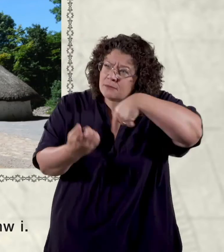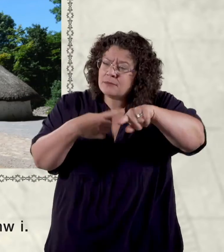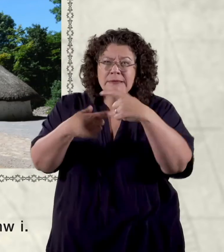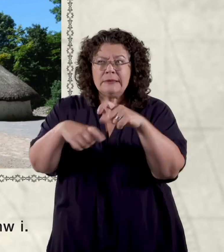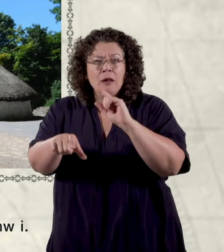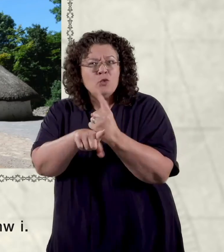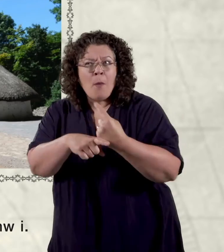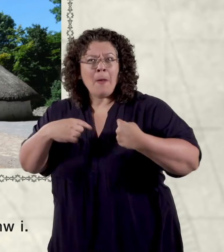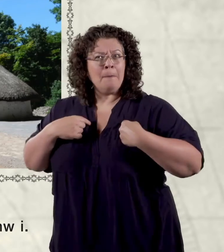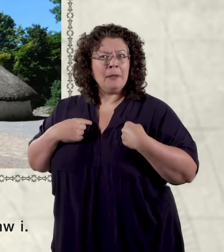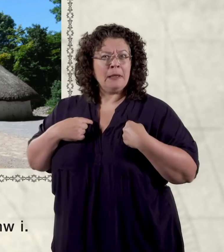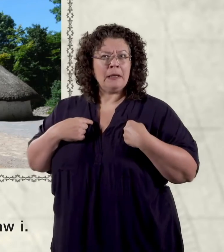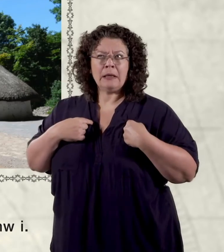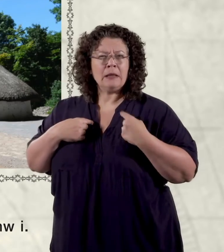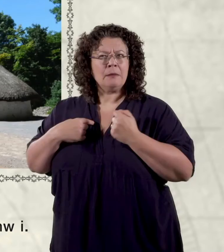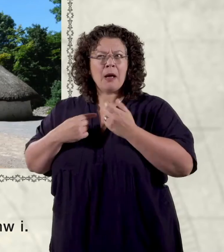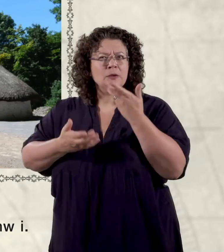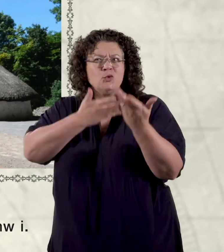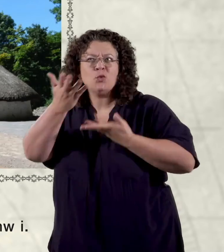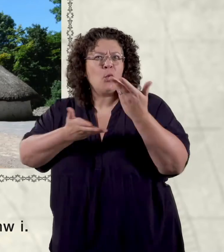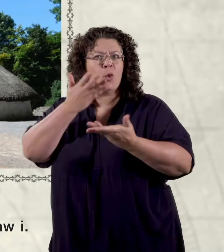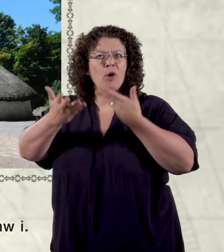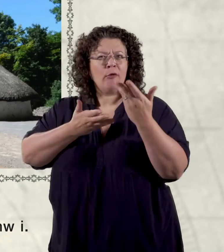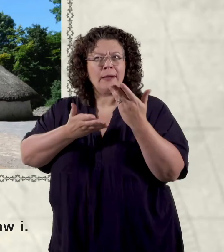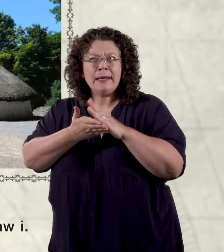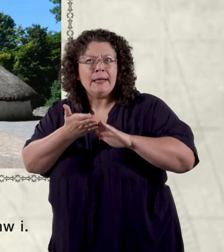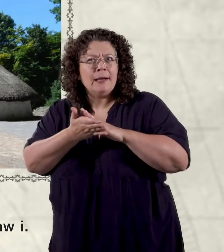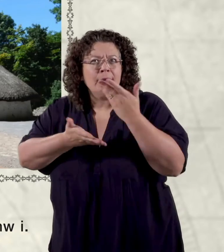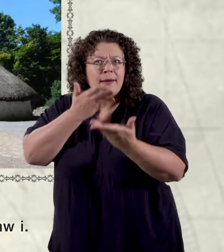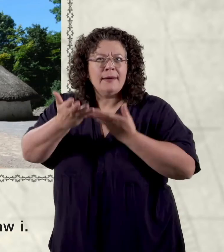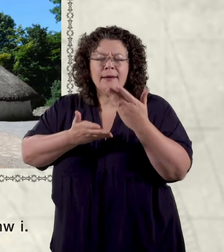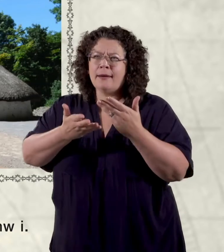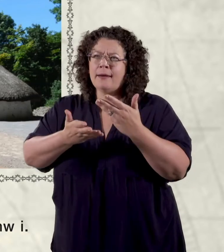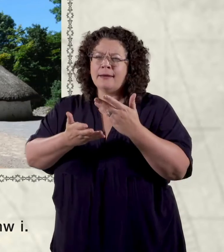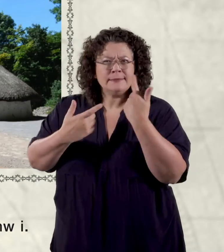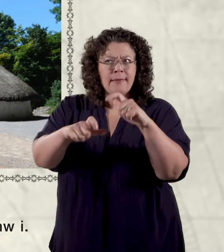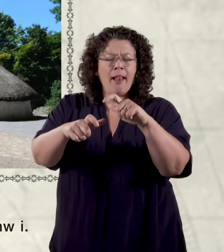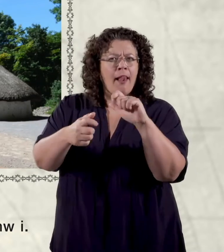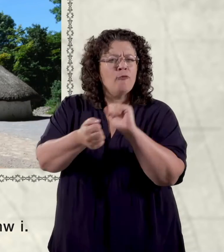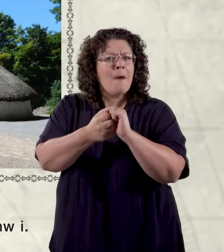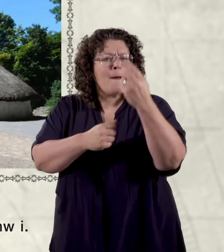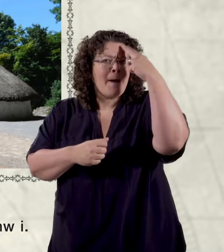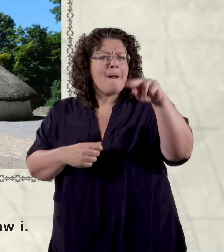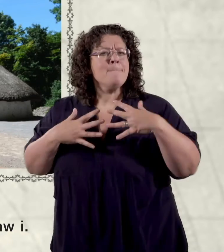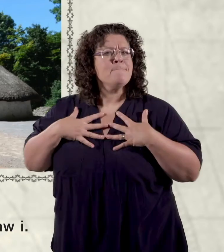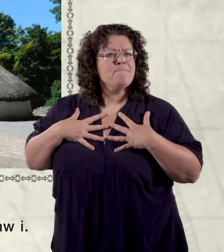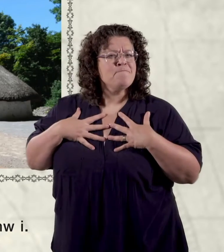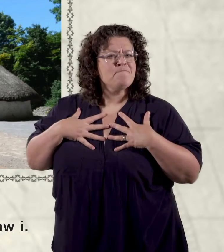mae pobl di deud yn stori fi, wedi rhannu fy hanes i, ac wedi cofio fy enw